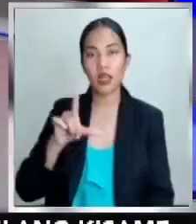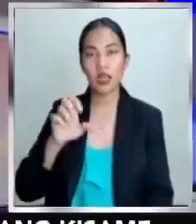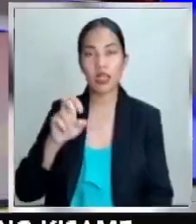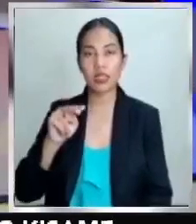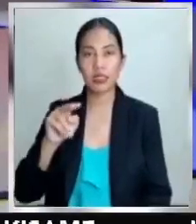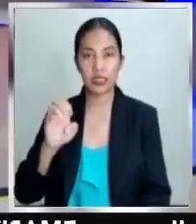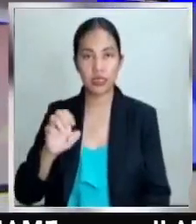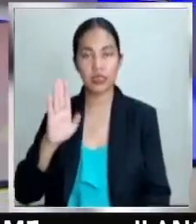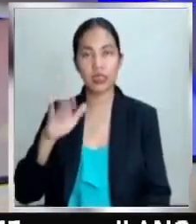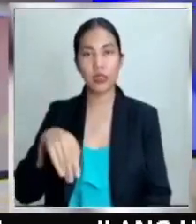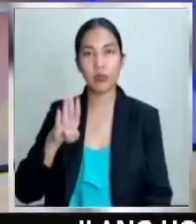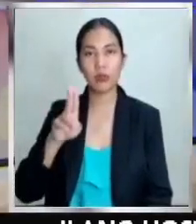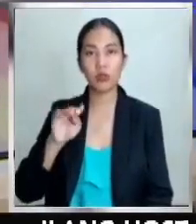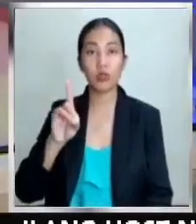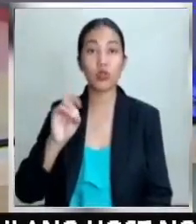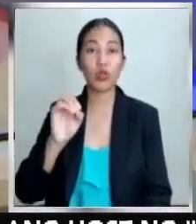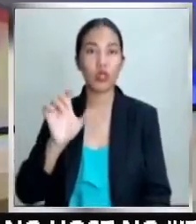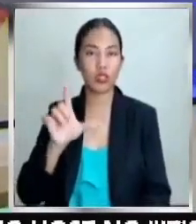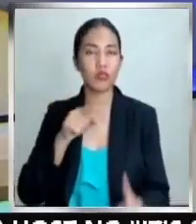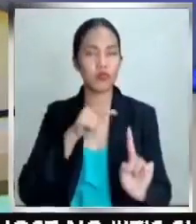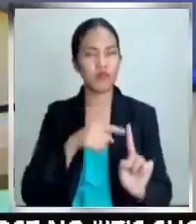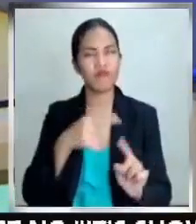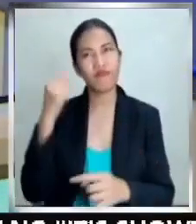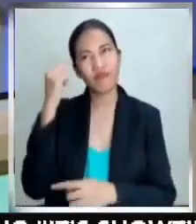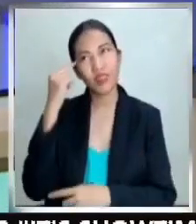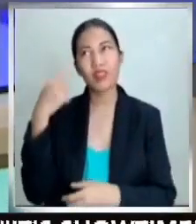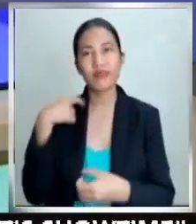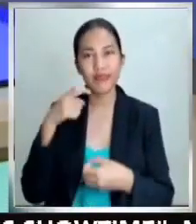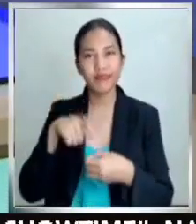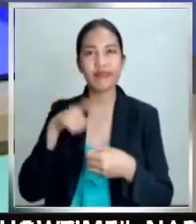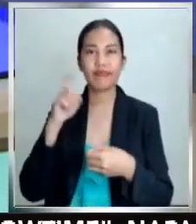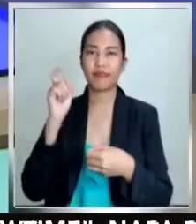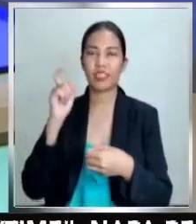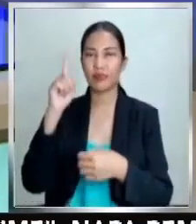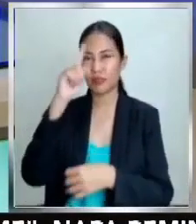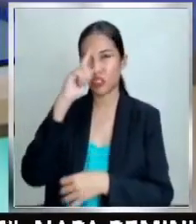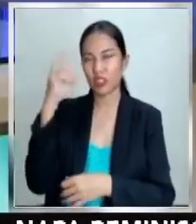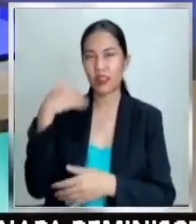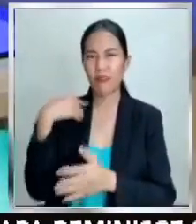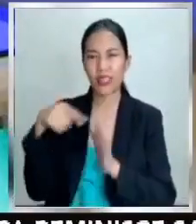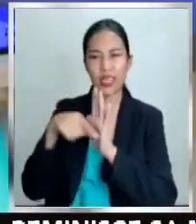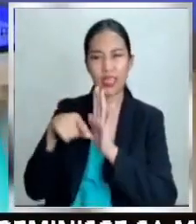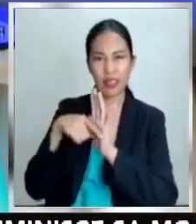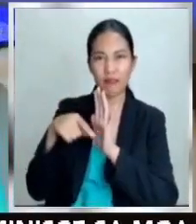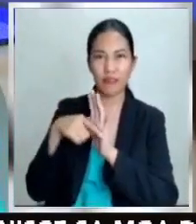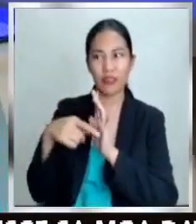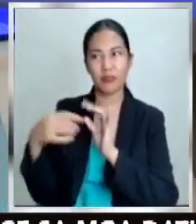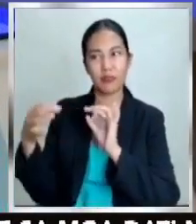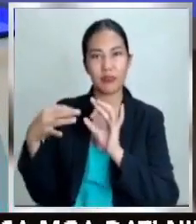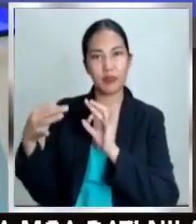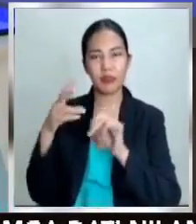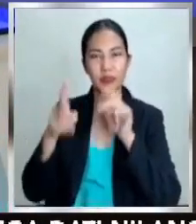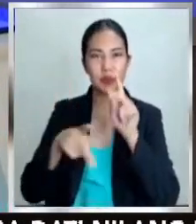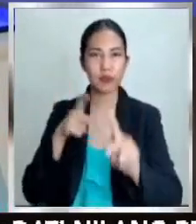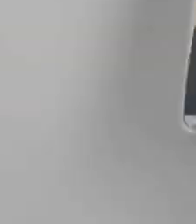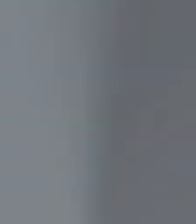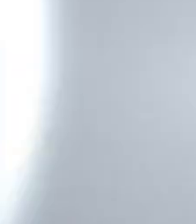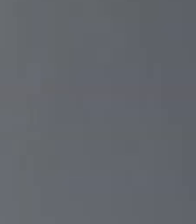Philippines. First time na raw kasi itong maranasan, kaya affected din ang kanyang mental health. Yan ang chika ni